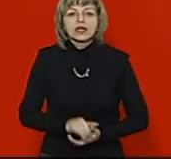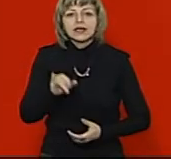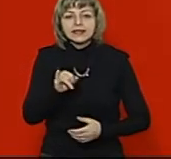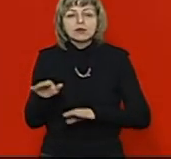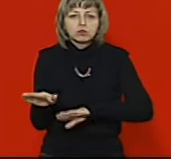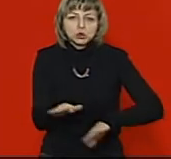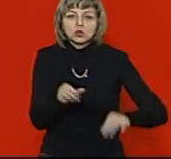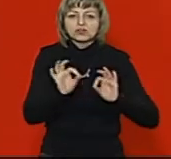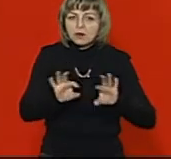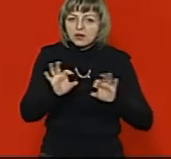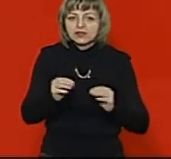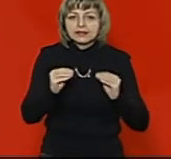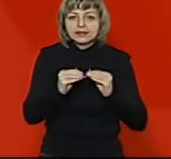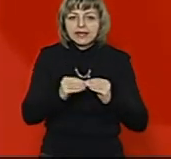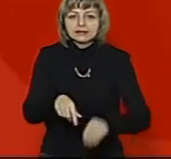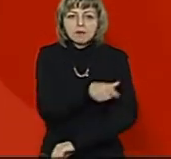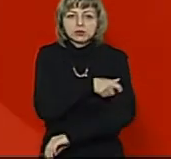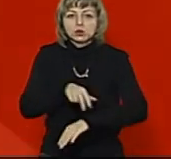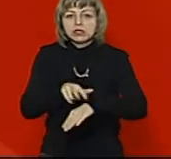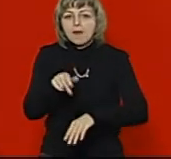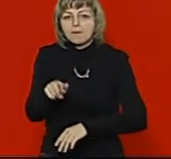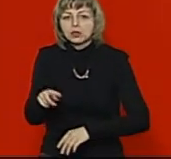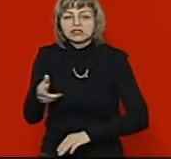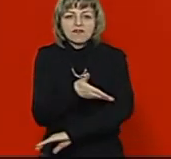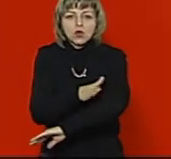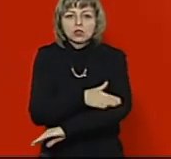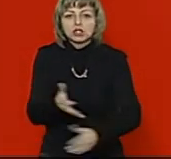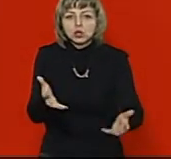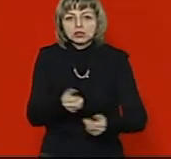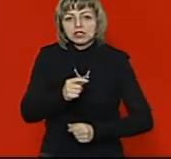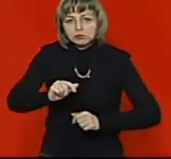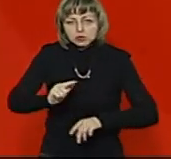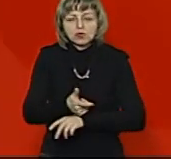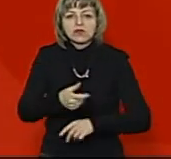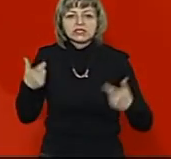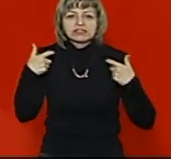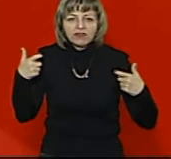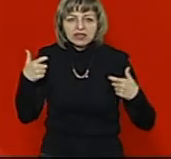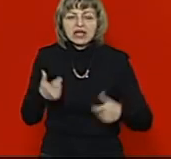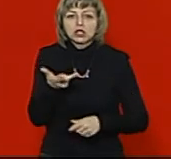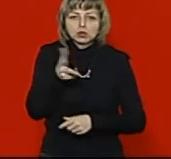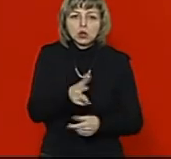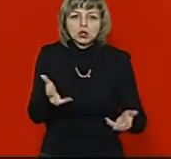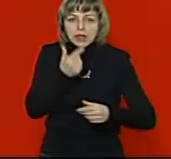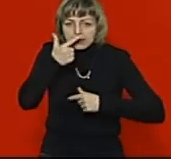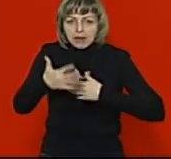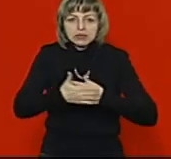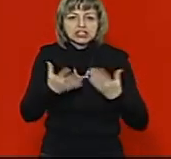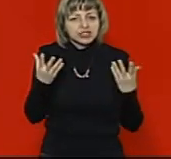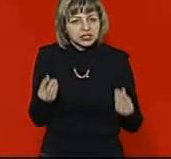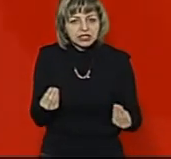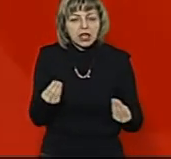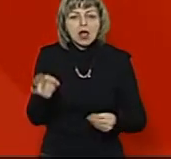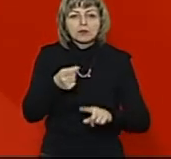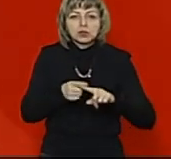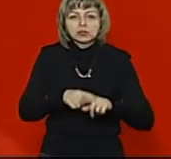І продовжуємо випуск. 10 патрульних поліцейських Волині отримали чергові звання. Ще троє отримують у найближчі дні.